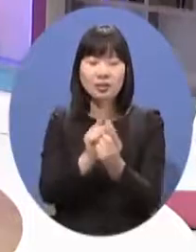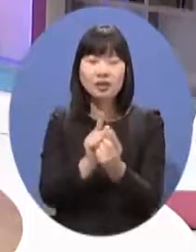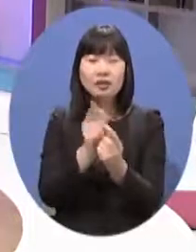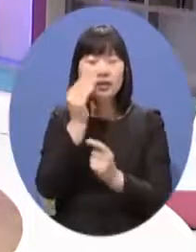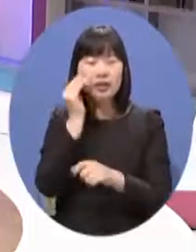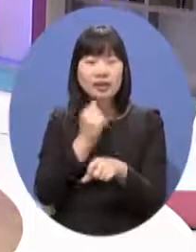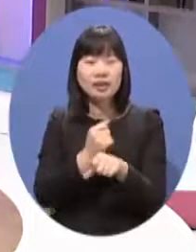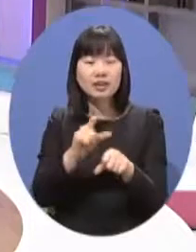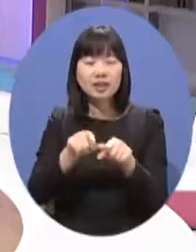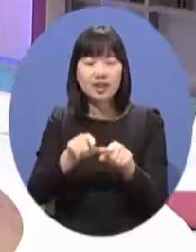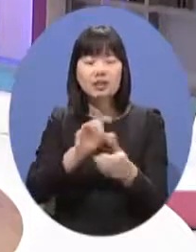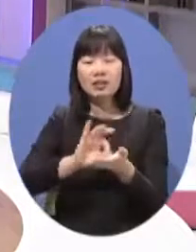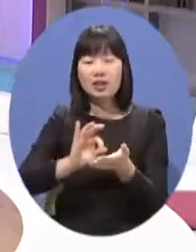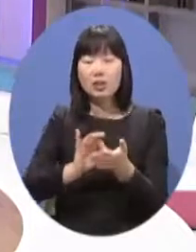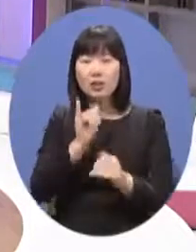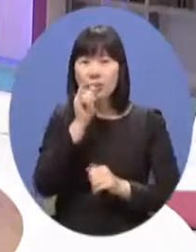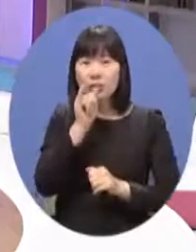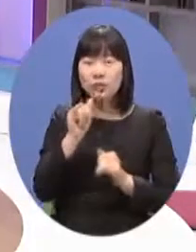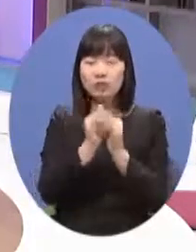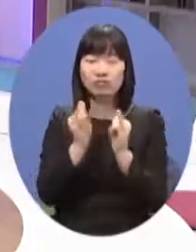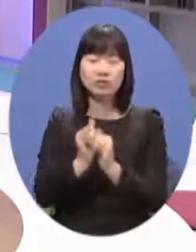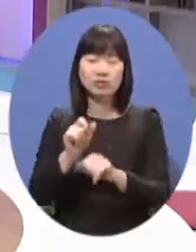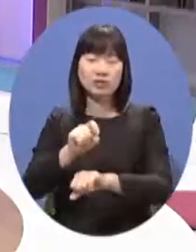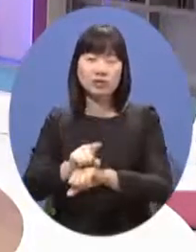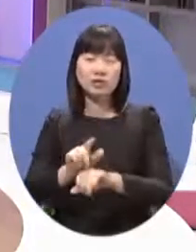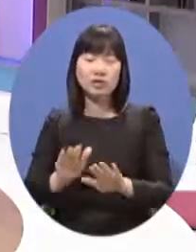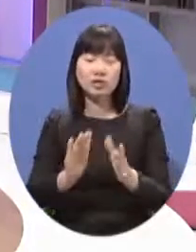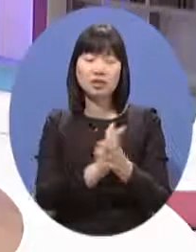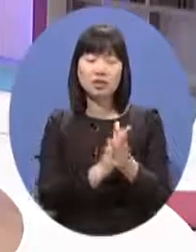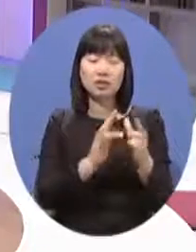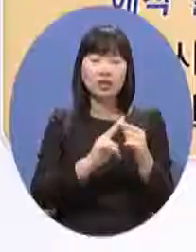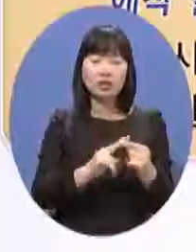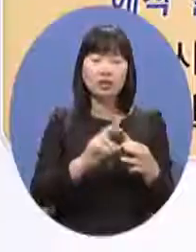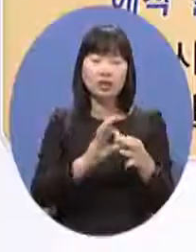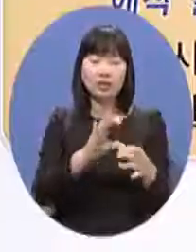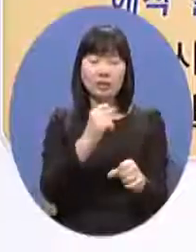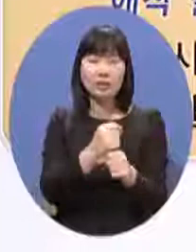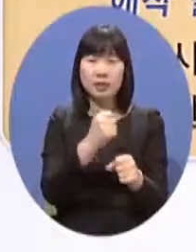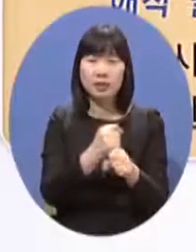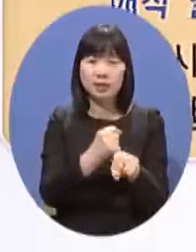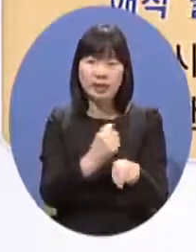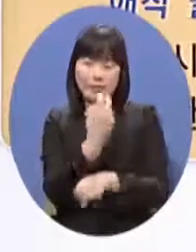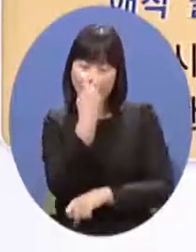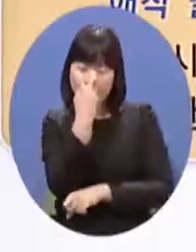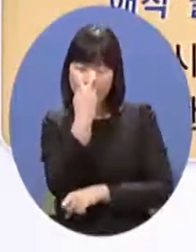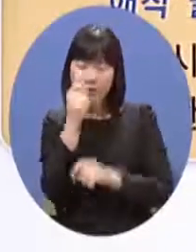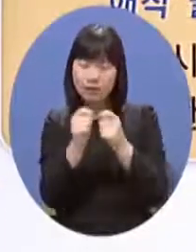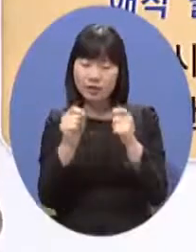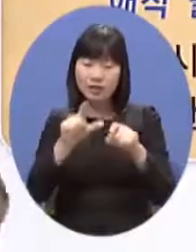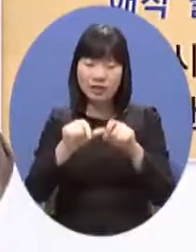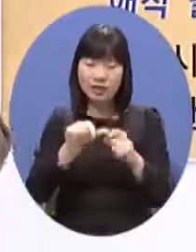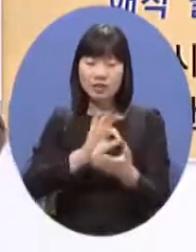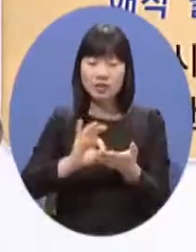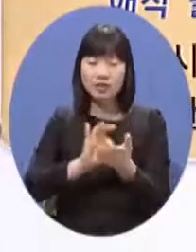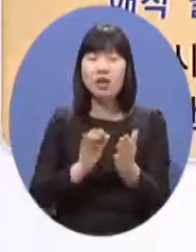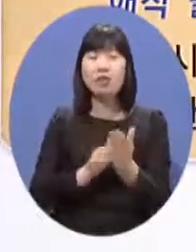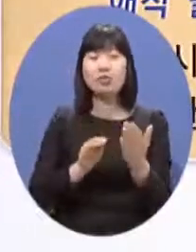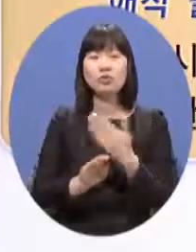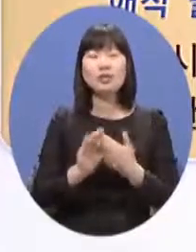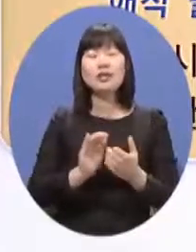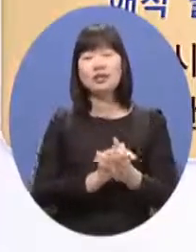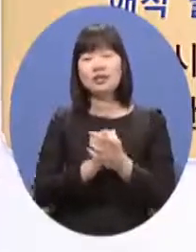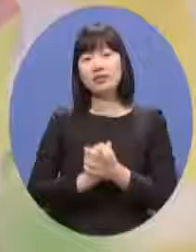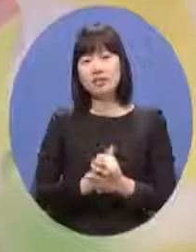조금 시간이 걸리고 그래서 이 사회성, 그러니까 친구하고의 관계를 맺는 것도 탐색을 하고 한참 시간이 걸린 다음에